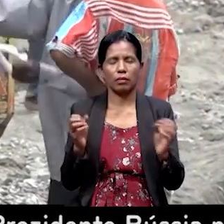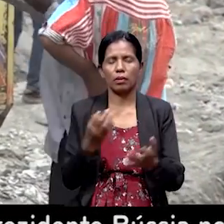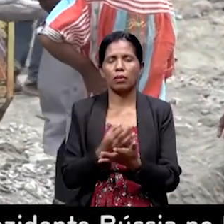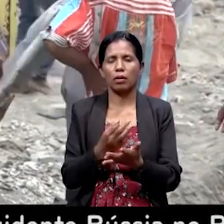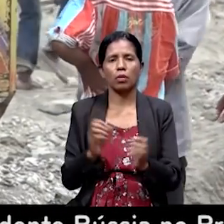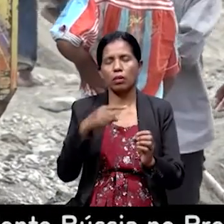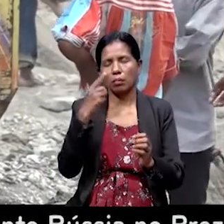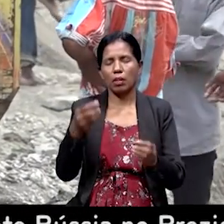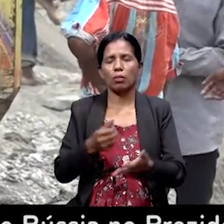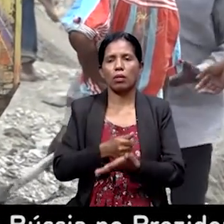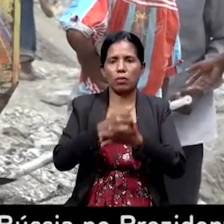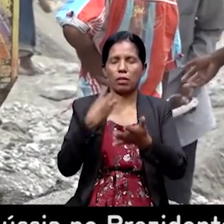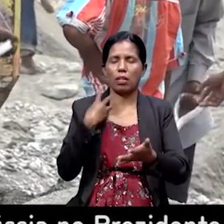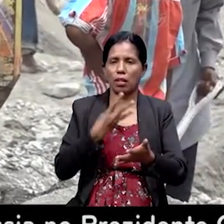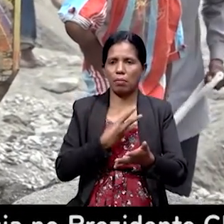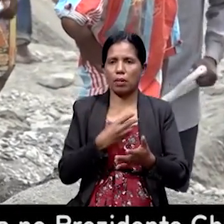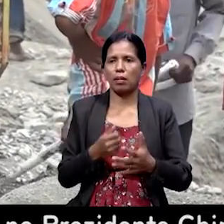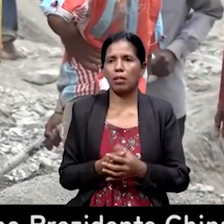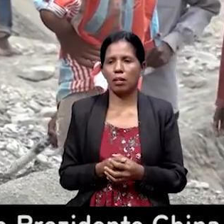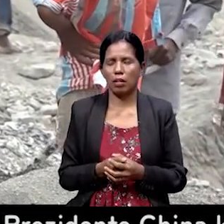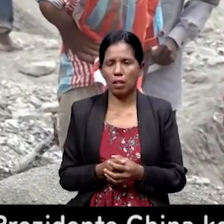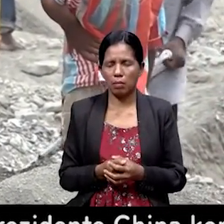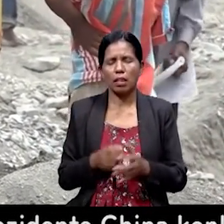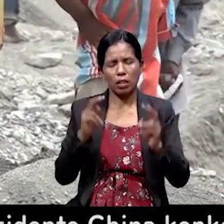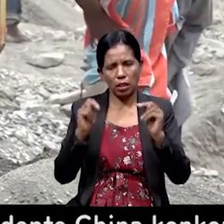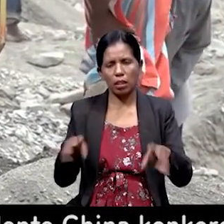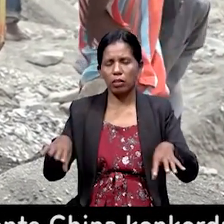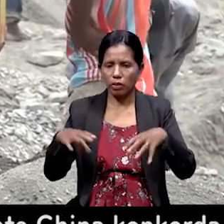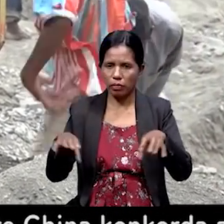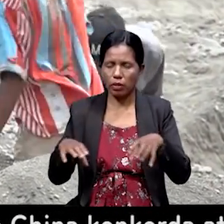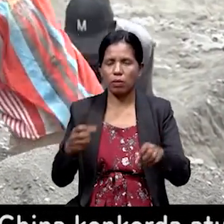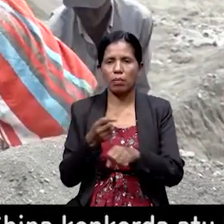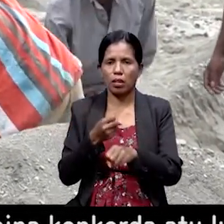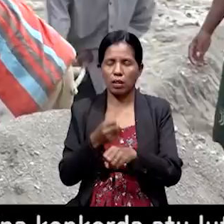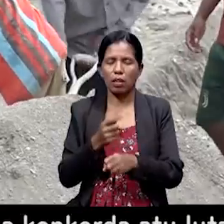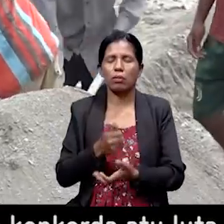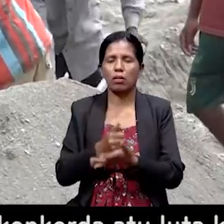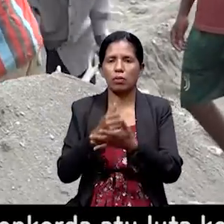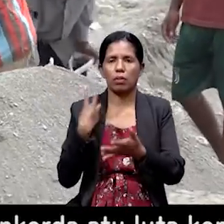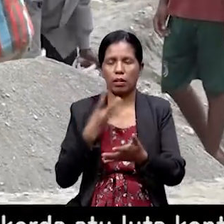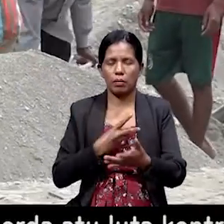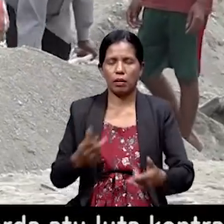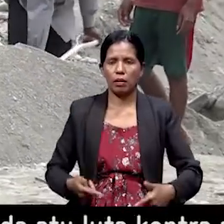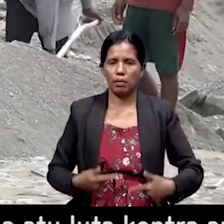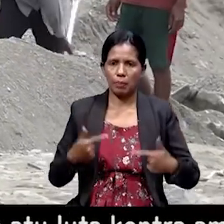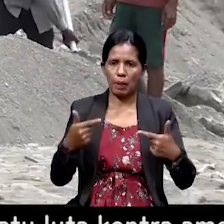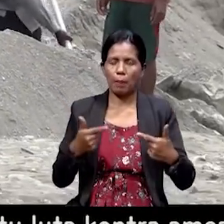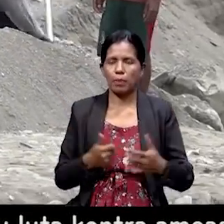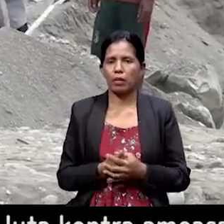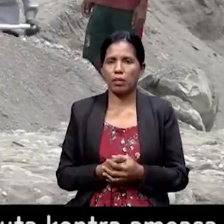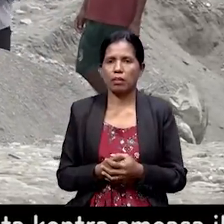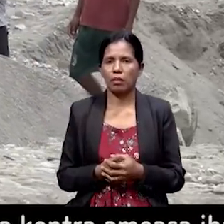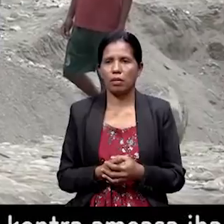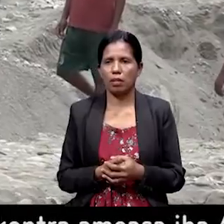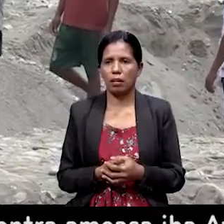ban hal naran hal tun hal saya helasa an hal tun hal saya nanti oh arah buat hutu